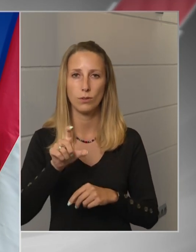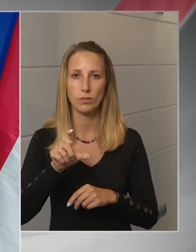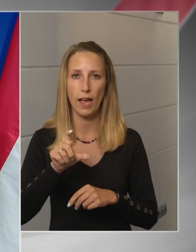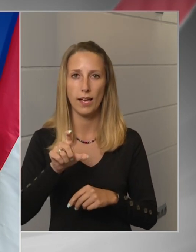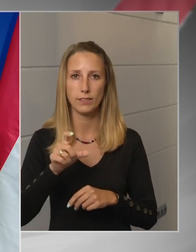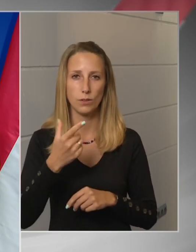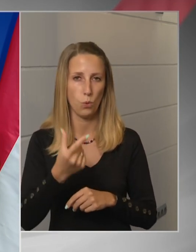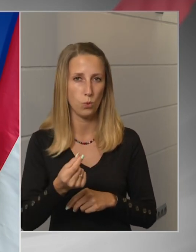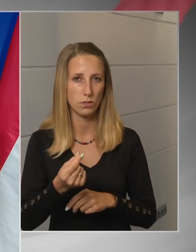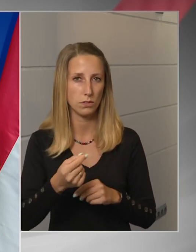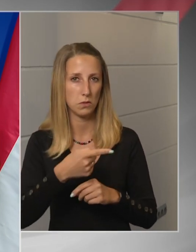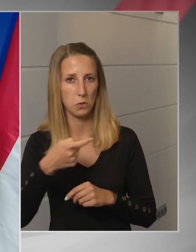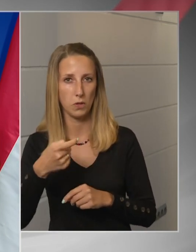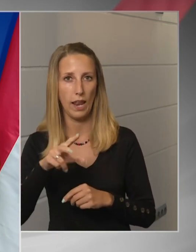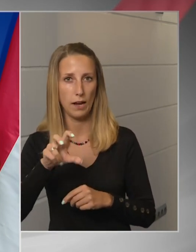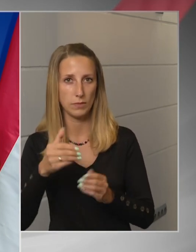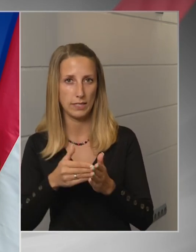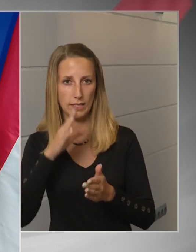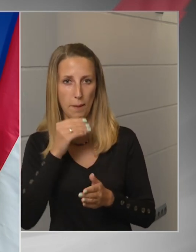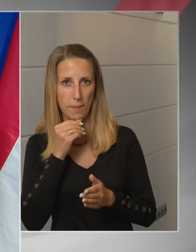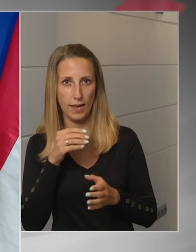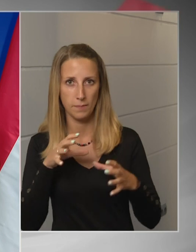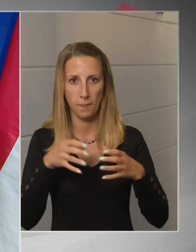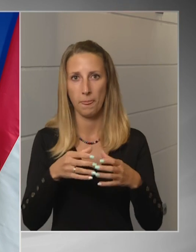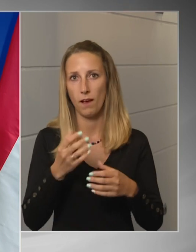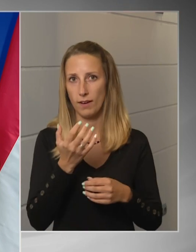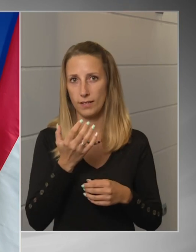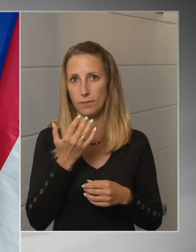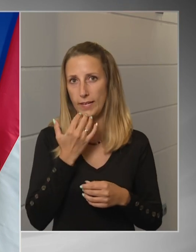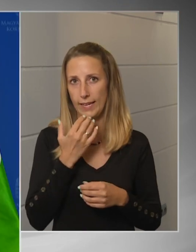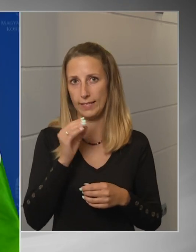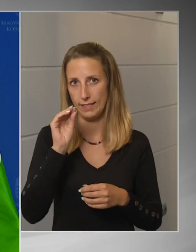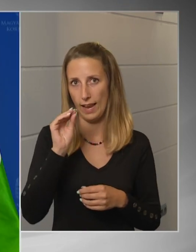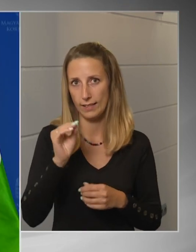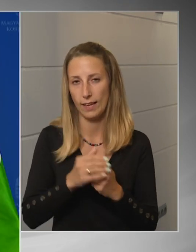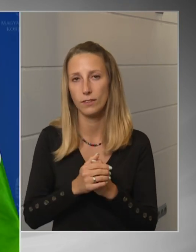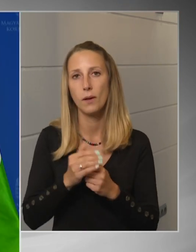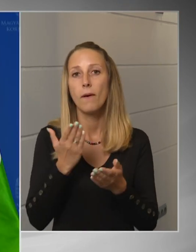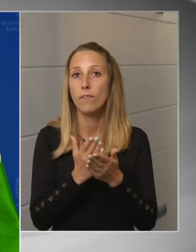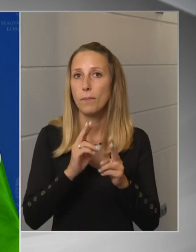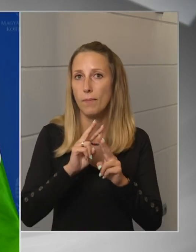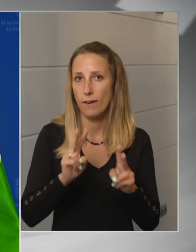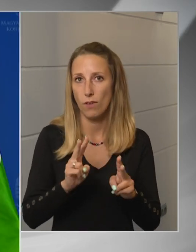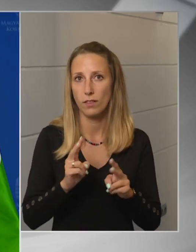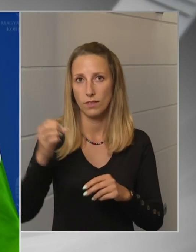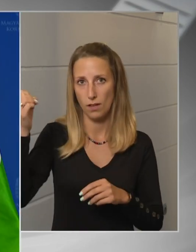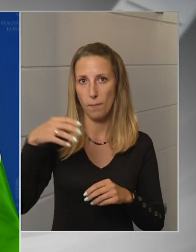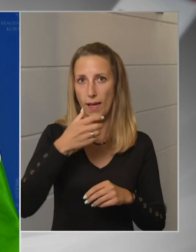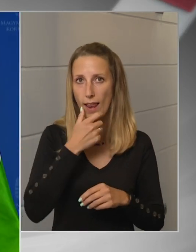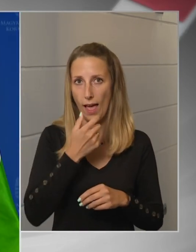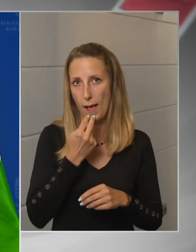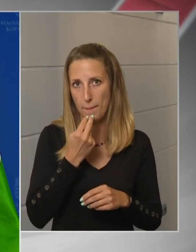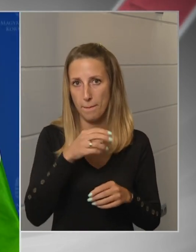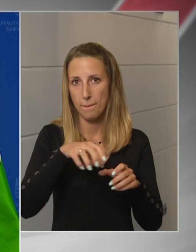kötőjel, 300 ezer ember, aki vagy igényt jelentett be, vagy már van napeleme, és van, hogyha háztartásokat